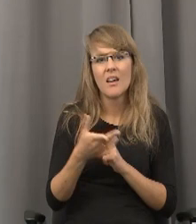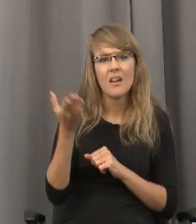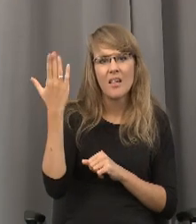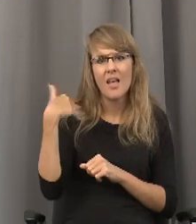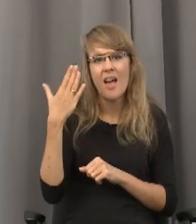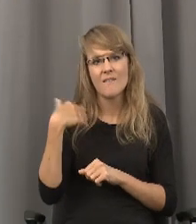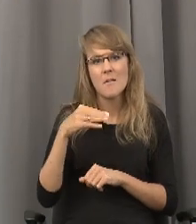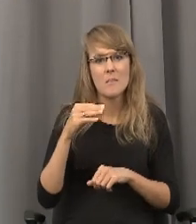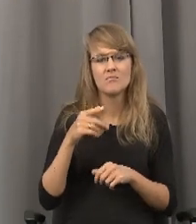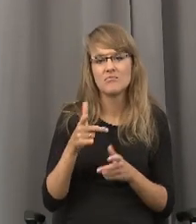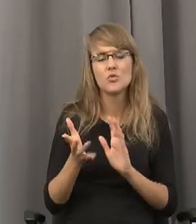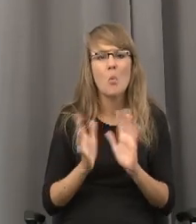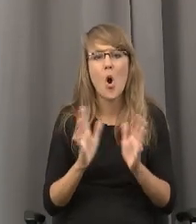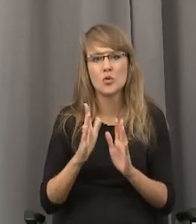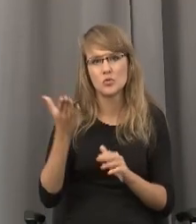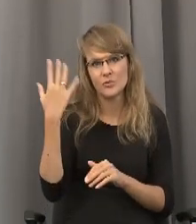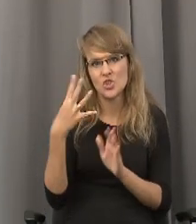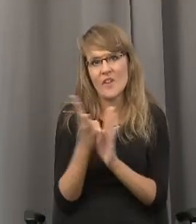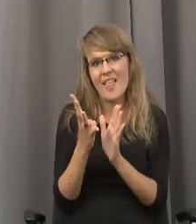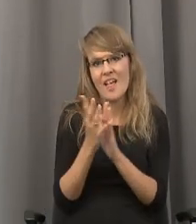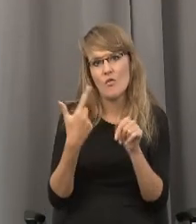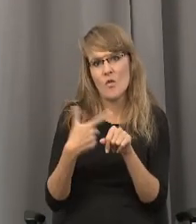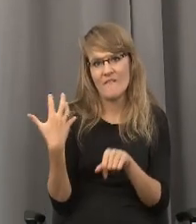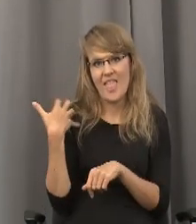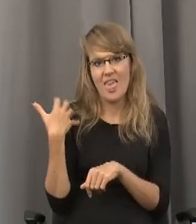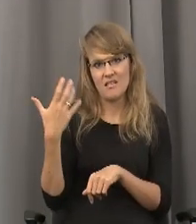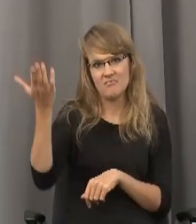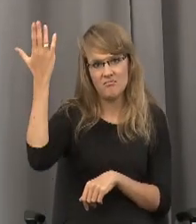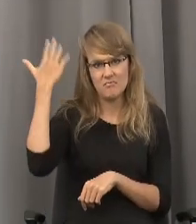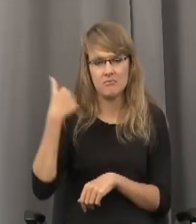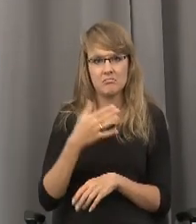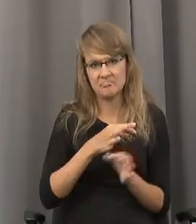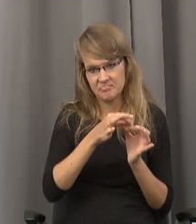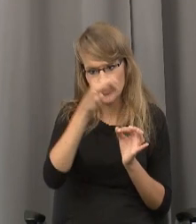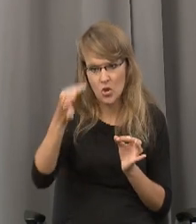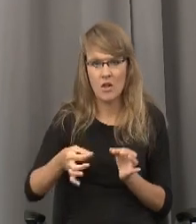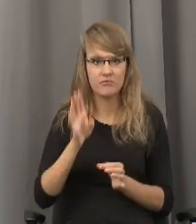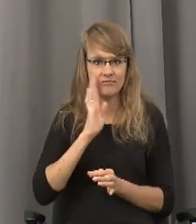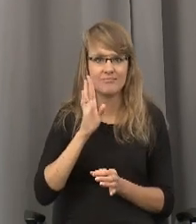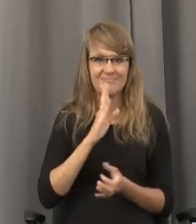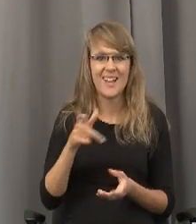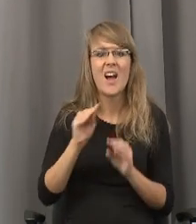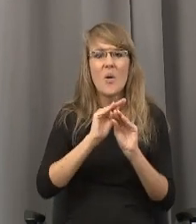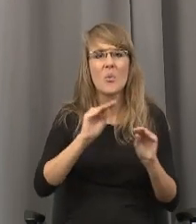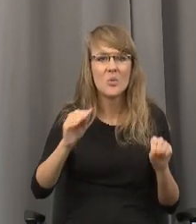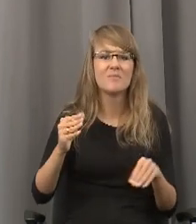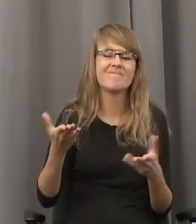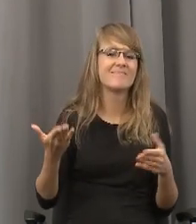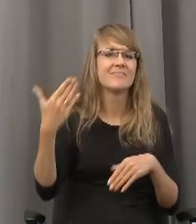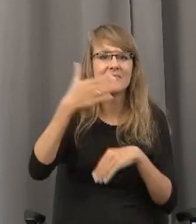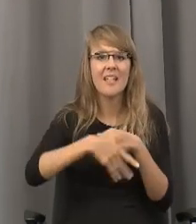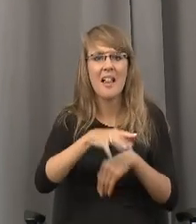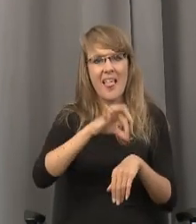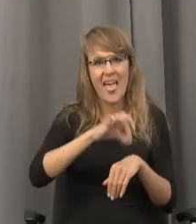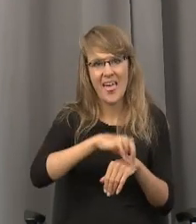XIX-XX-wieczne schematy uczenia ich. W związku z tym ze złego uczenia wychodzi zły lekarz, to znaczy